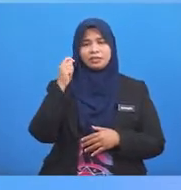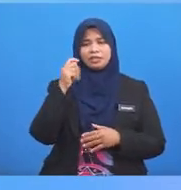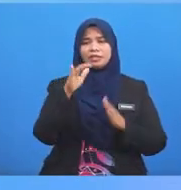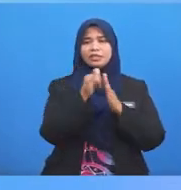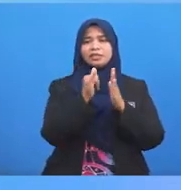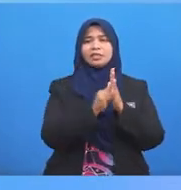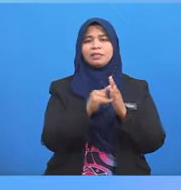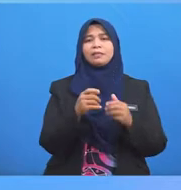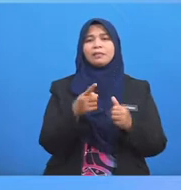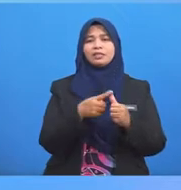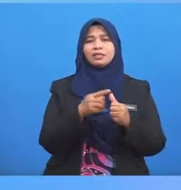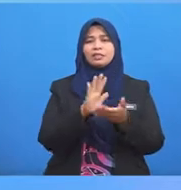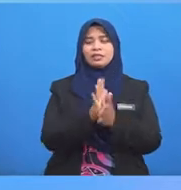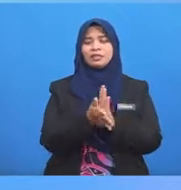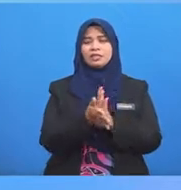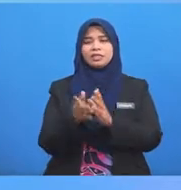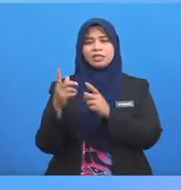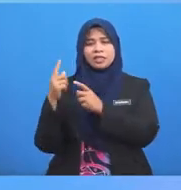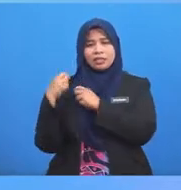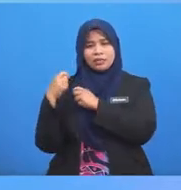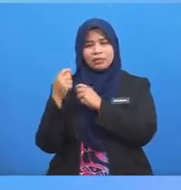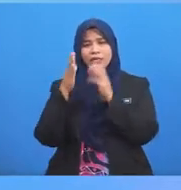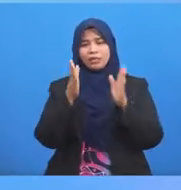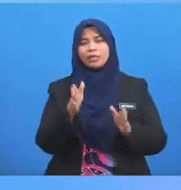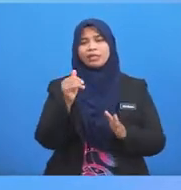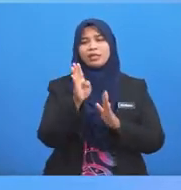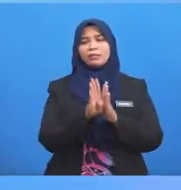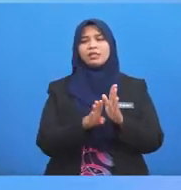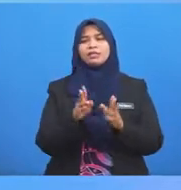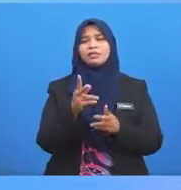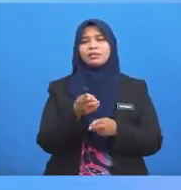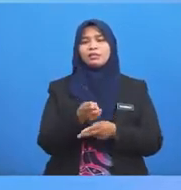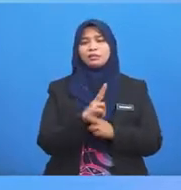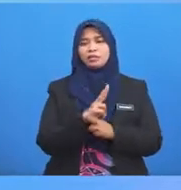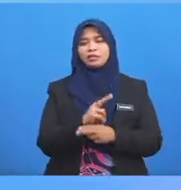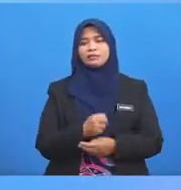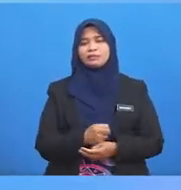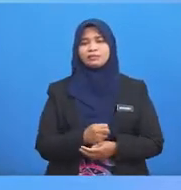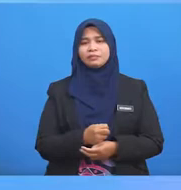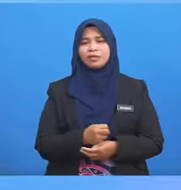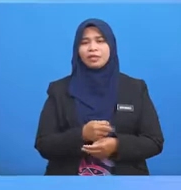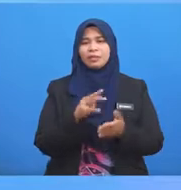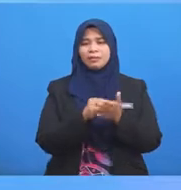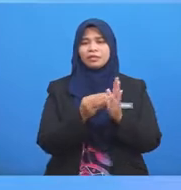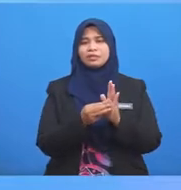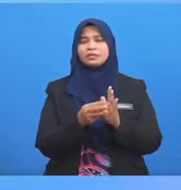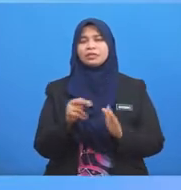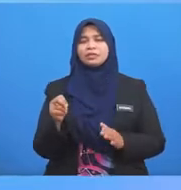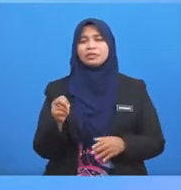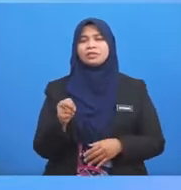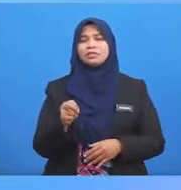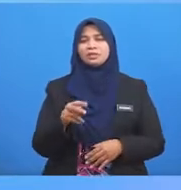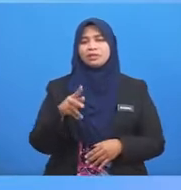pertama, menjadi tanggungan orang yang berhutang. Maksudnya, anak saudara Encik